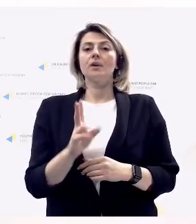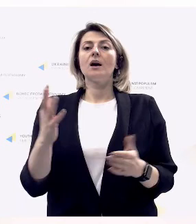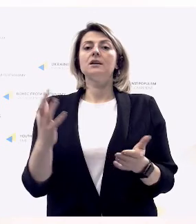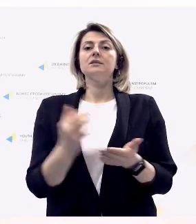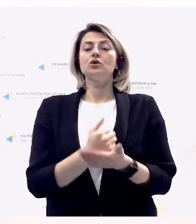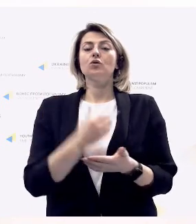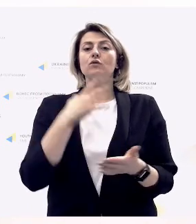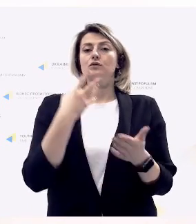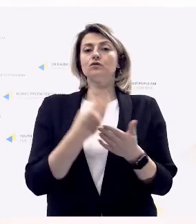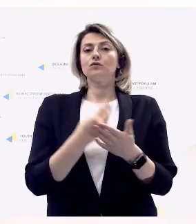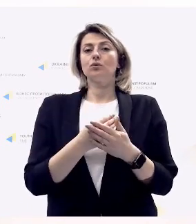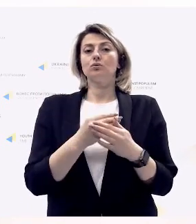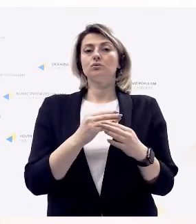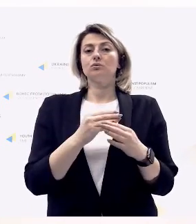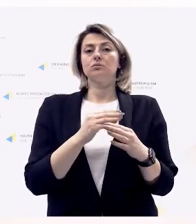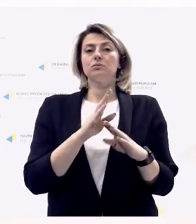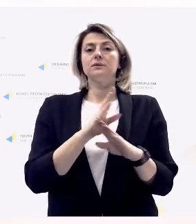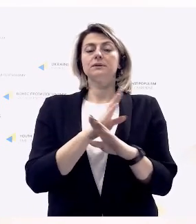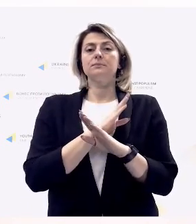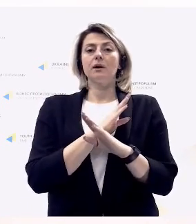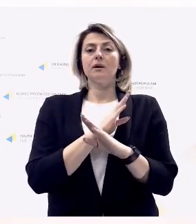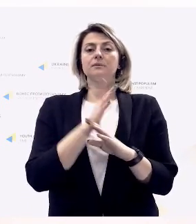знайшов свою смерть під час катастрофи